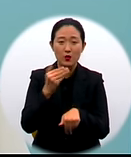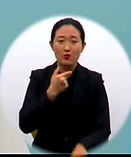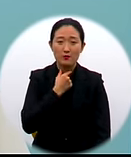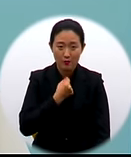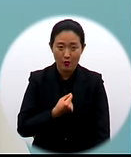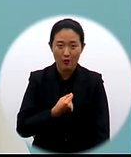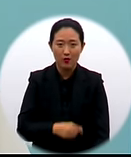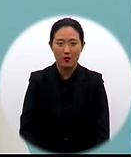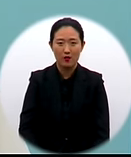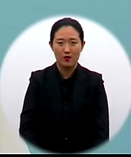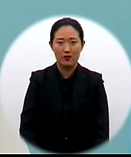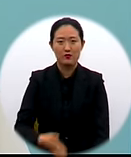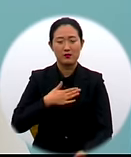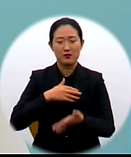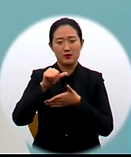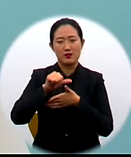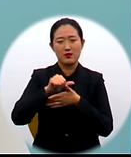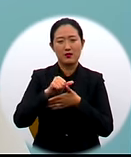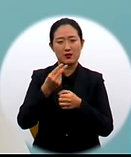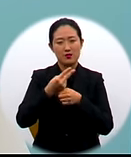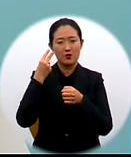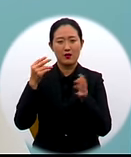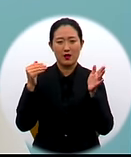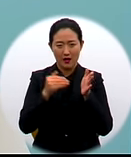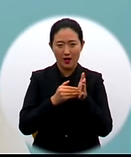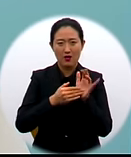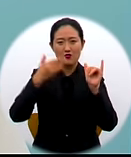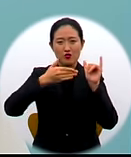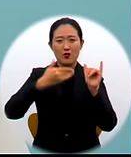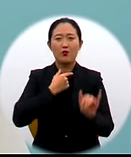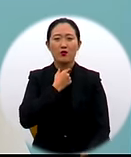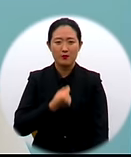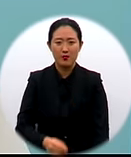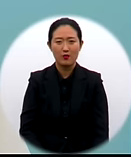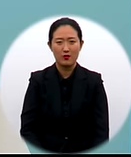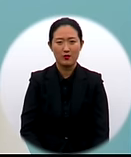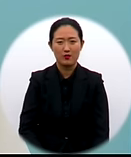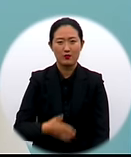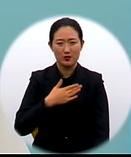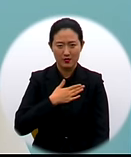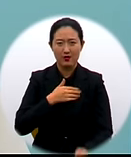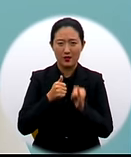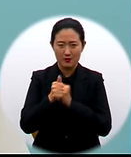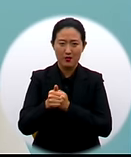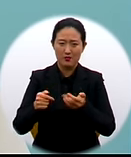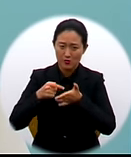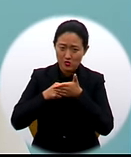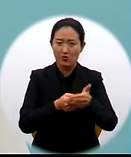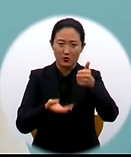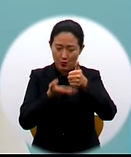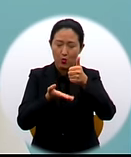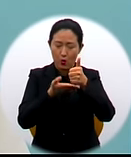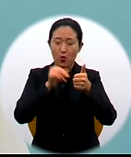될래? 라고 물어보는 거죠. 저희 큰애가 한 2년 전까지 자기 유튜버가 되겠다는 거예요. 그래서 저랑 제 남편은